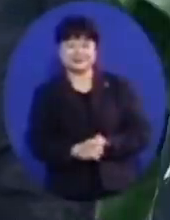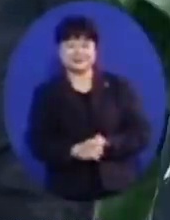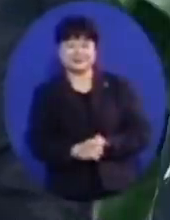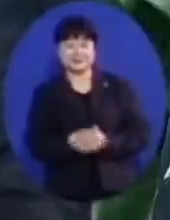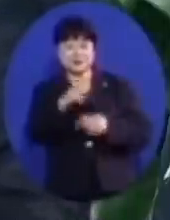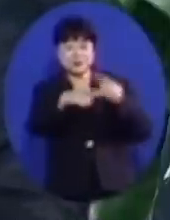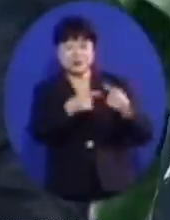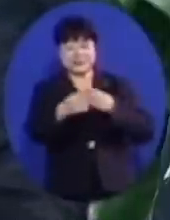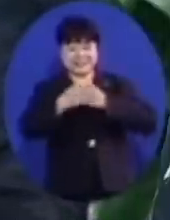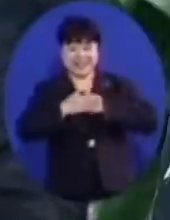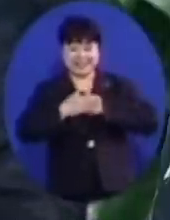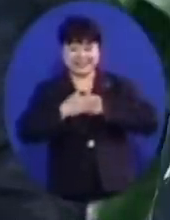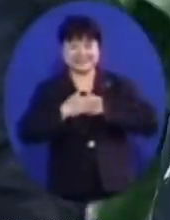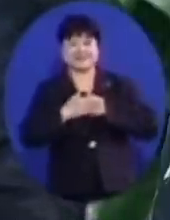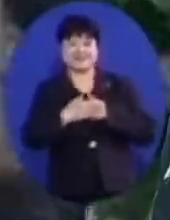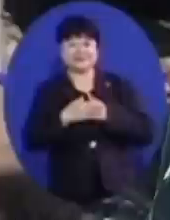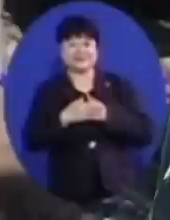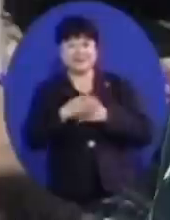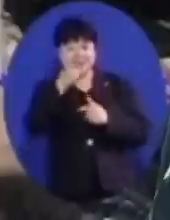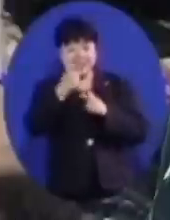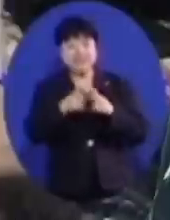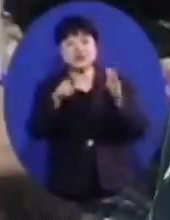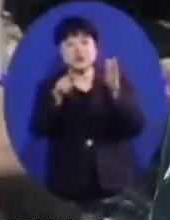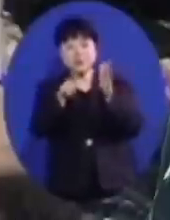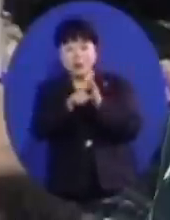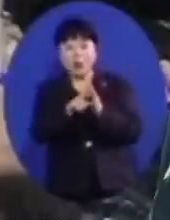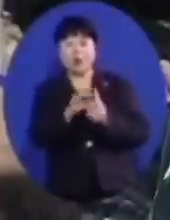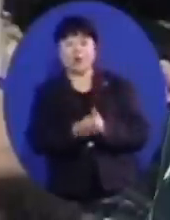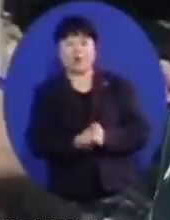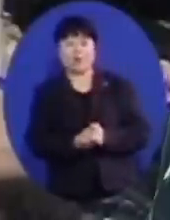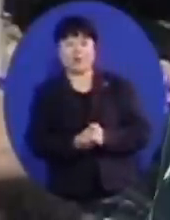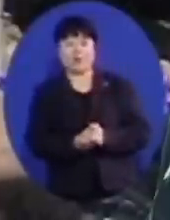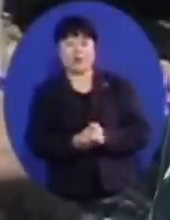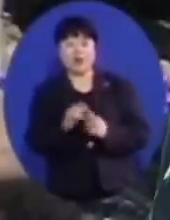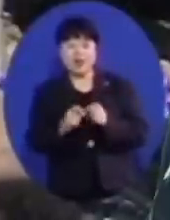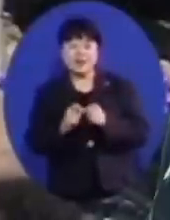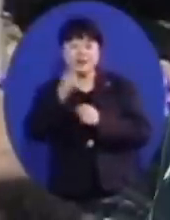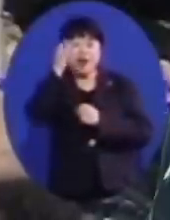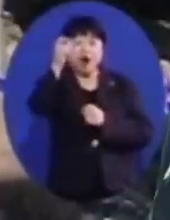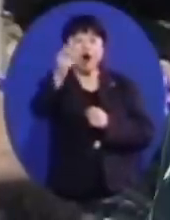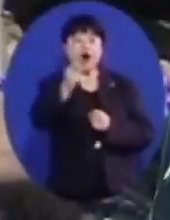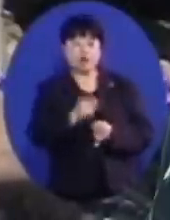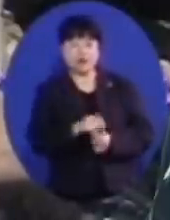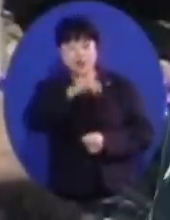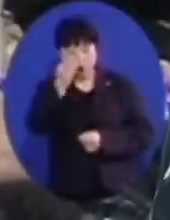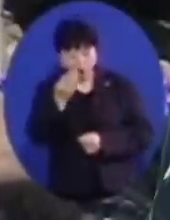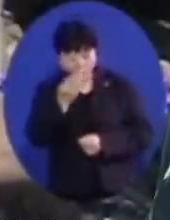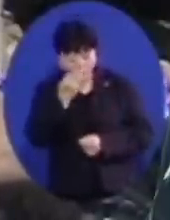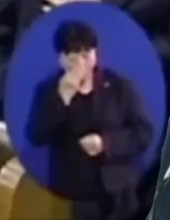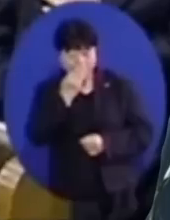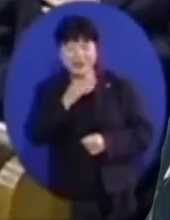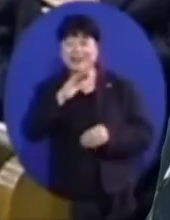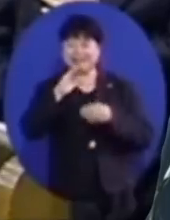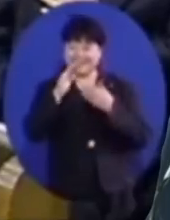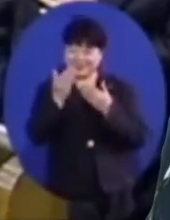내가 예수 믿고 영원히 거룩하게 되었습니다